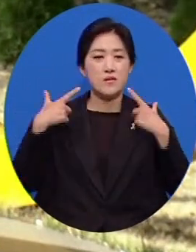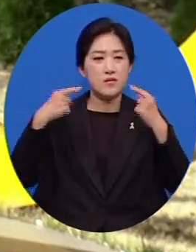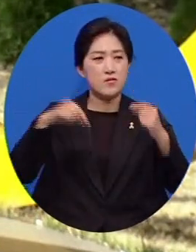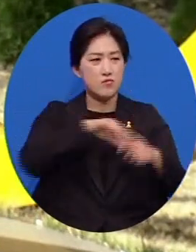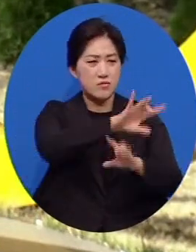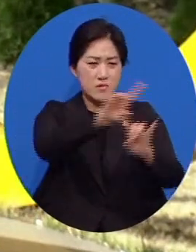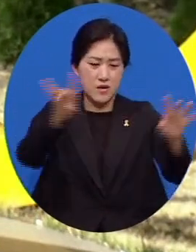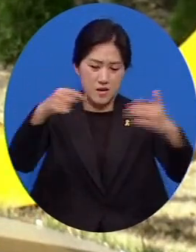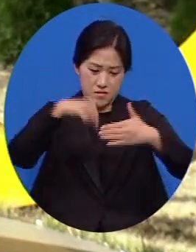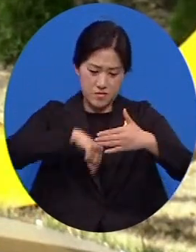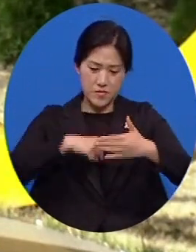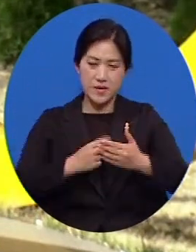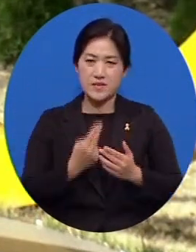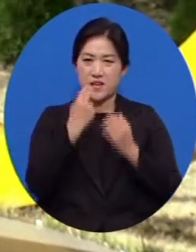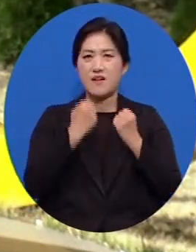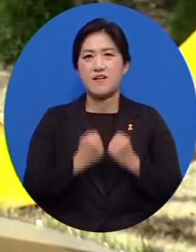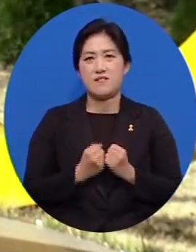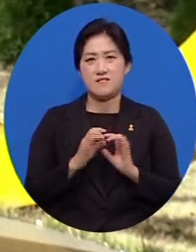살아 있습니다.